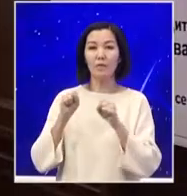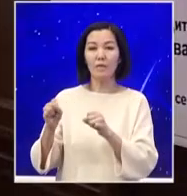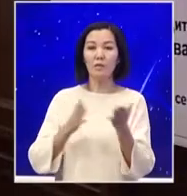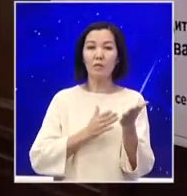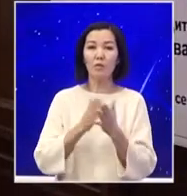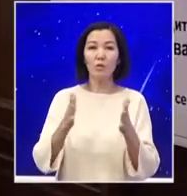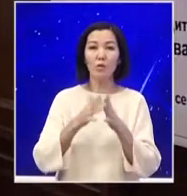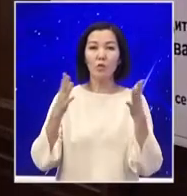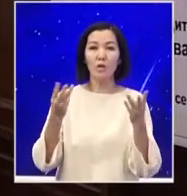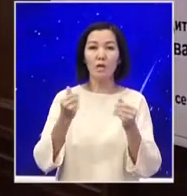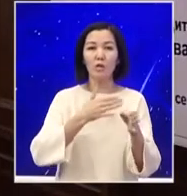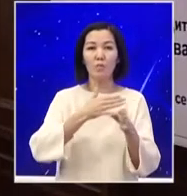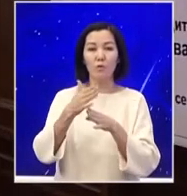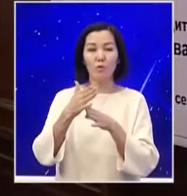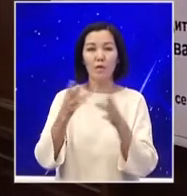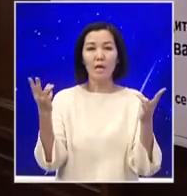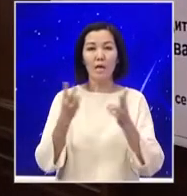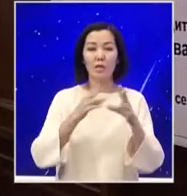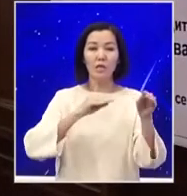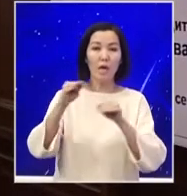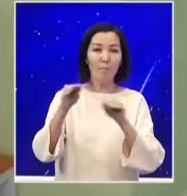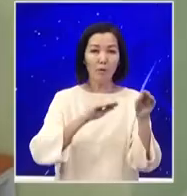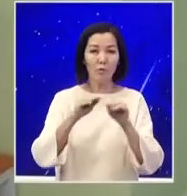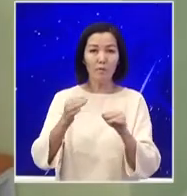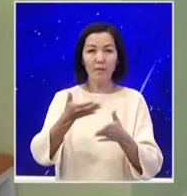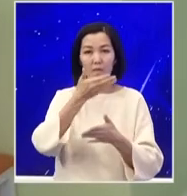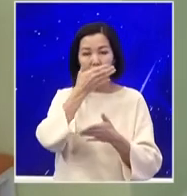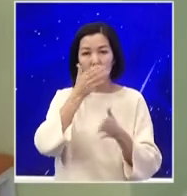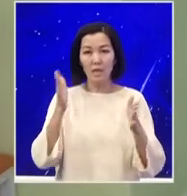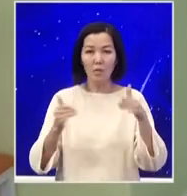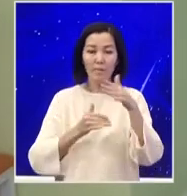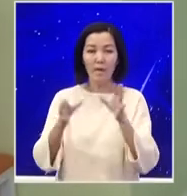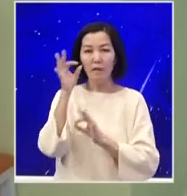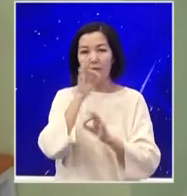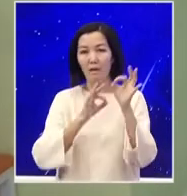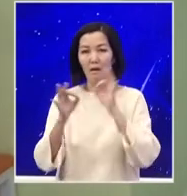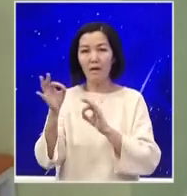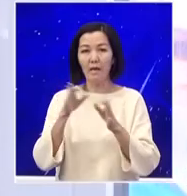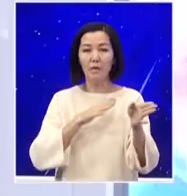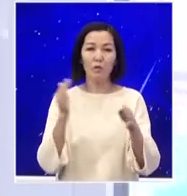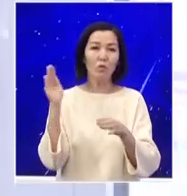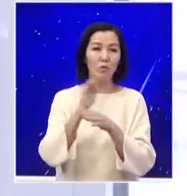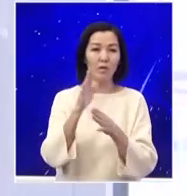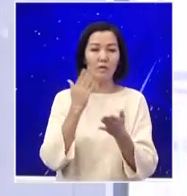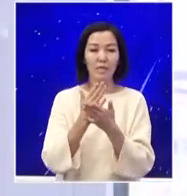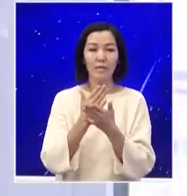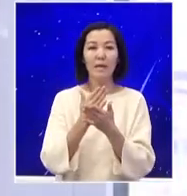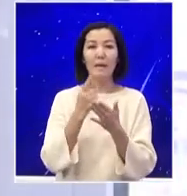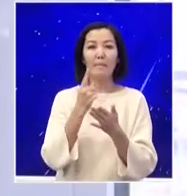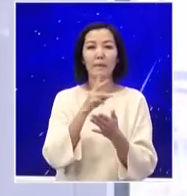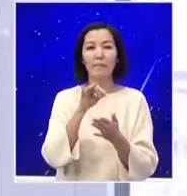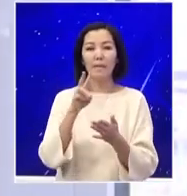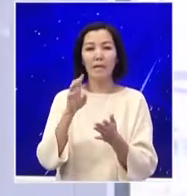саласына көлемді қаржы бөлінуде. Қажетті құрылғылар, тыныс алу аппараттары мен дәрі-дәрмек қоры толықтырылып жатыр. Мәселен,